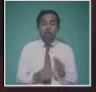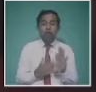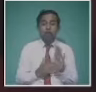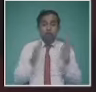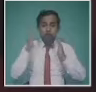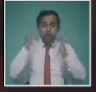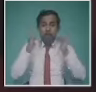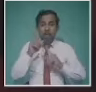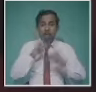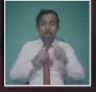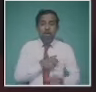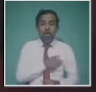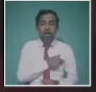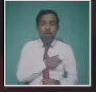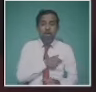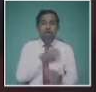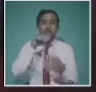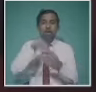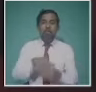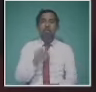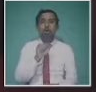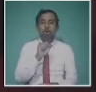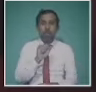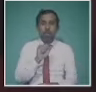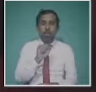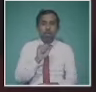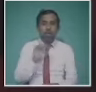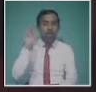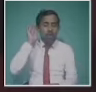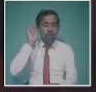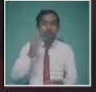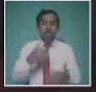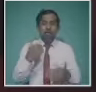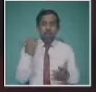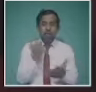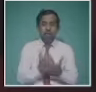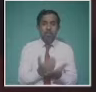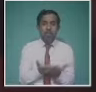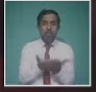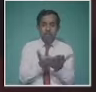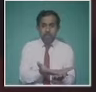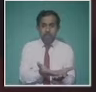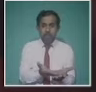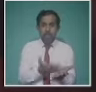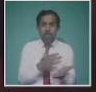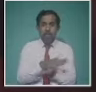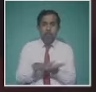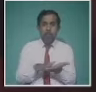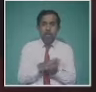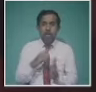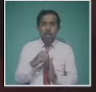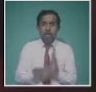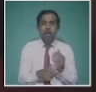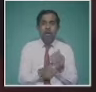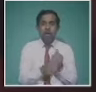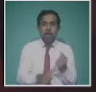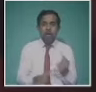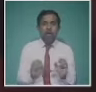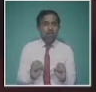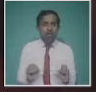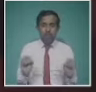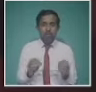මාලදීවනේ කතානායකවරයා සහභාගී වුණේ කොහොමද කියලා මේ ඒ සම්බන්ධව ලිපිය මම සභාගත කරා පැහැදිලිවම අපේ රට නියෝජනය කරන්න කෙනෙක්